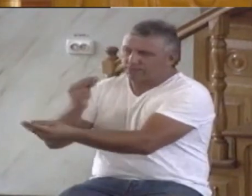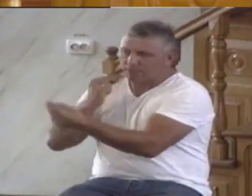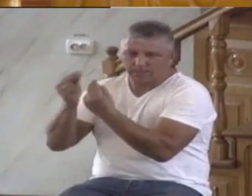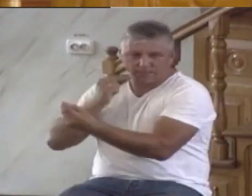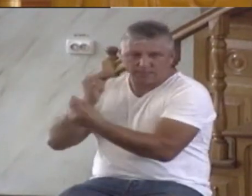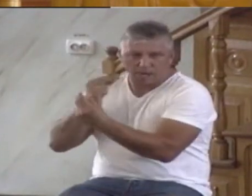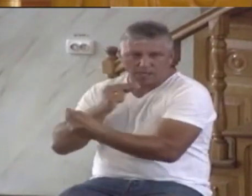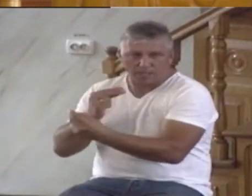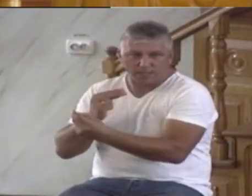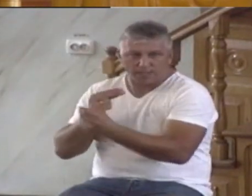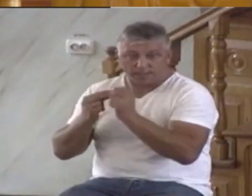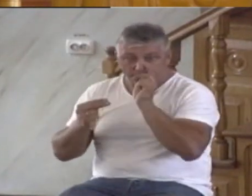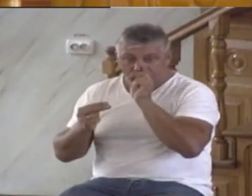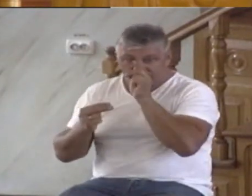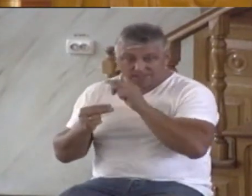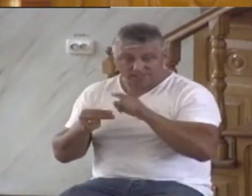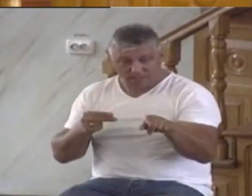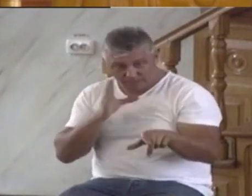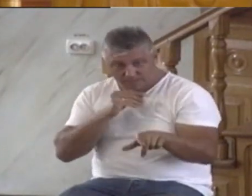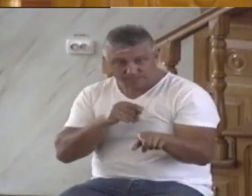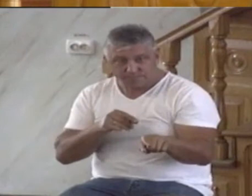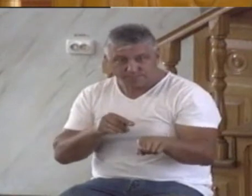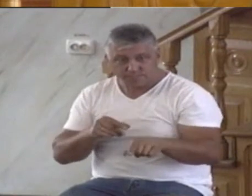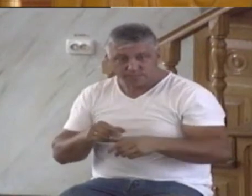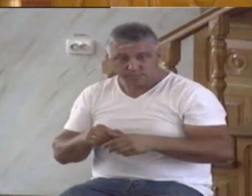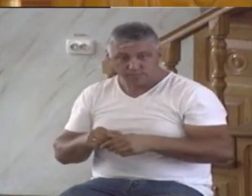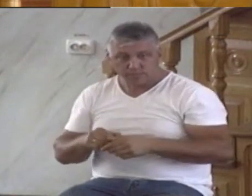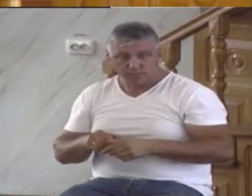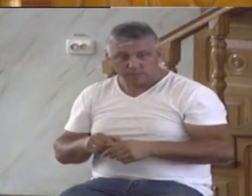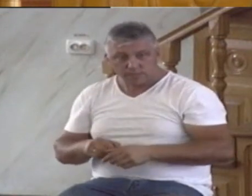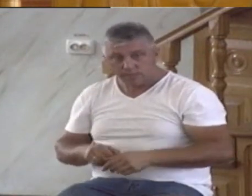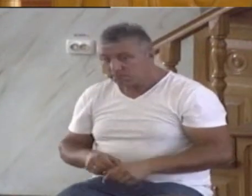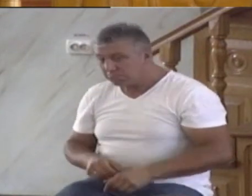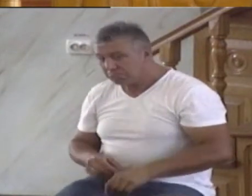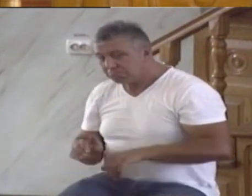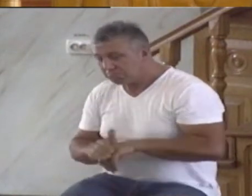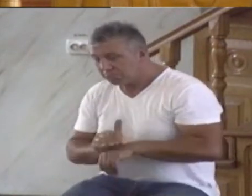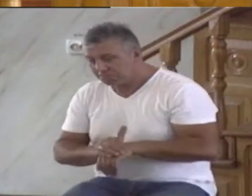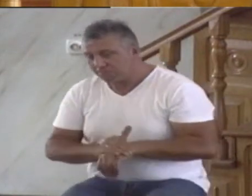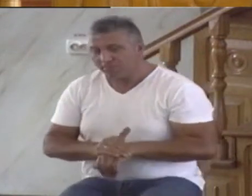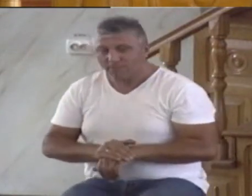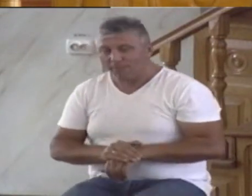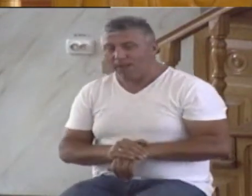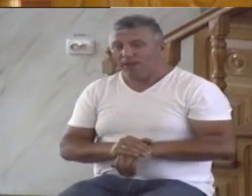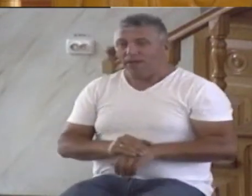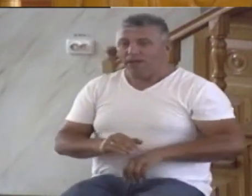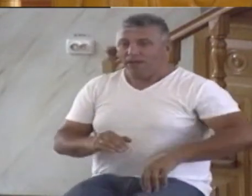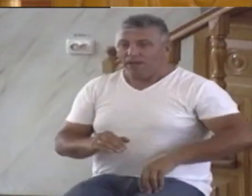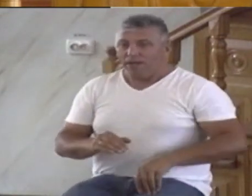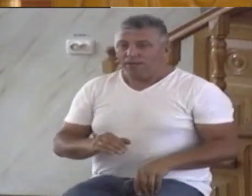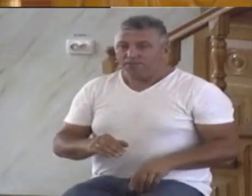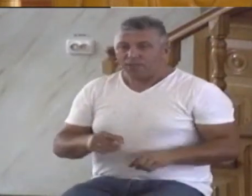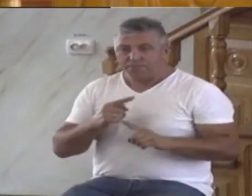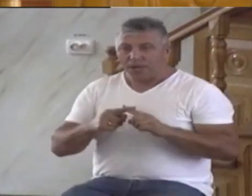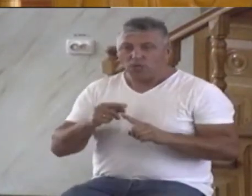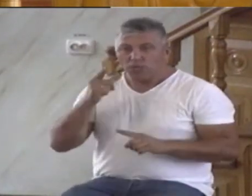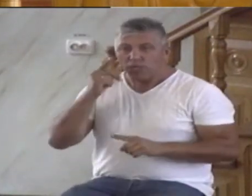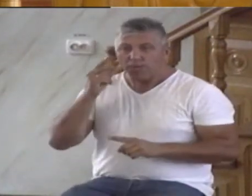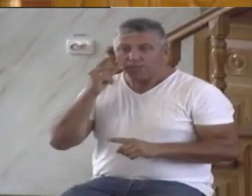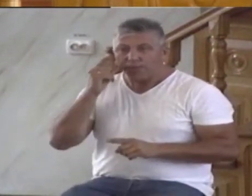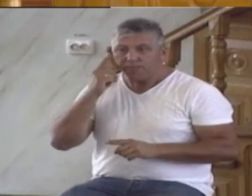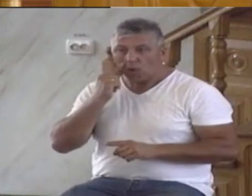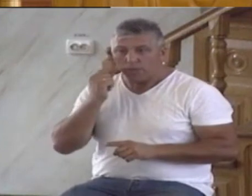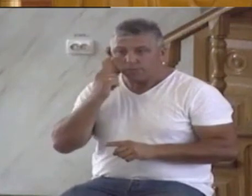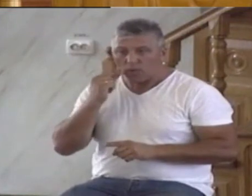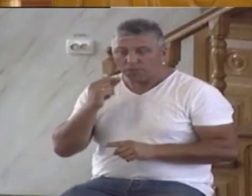Господа он был бы вправе ожидать. Хоть какой-то намек, хоть капельку внимания.